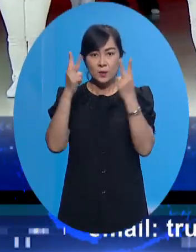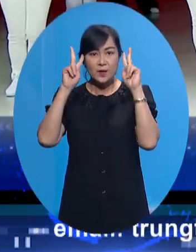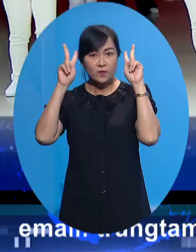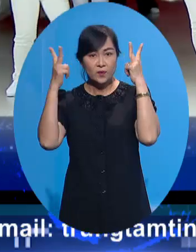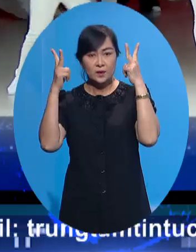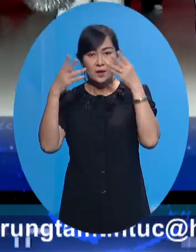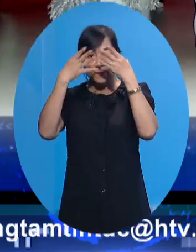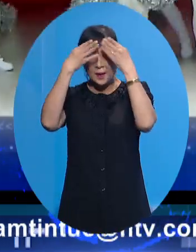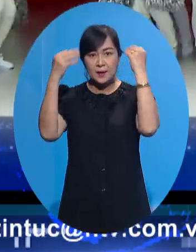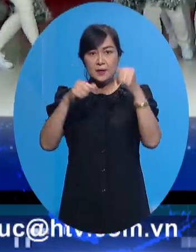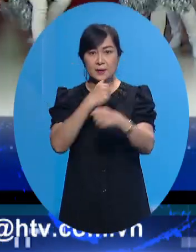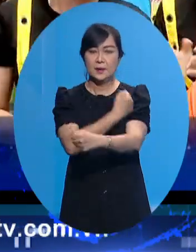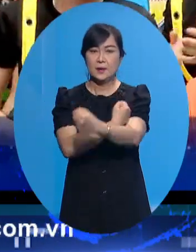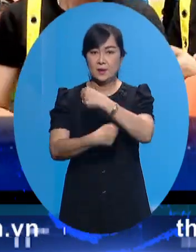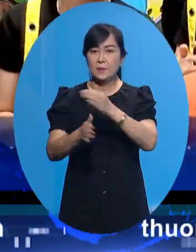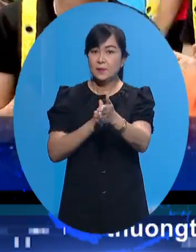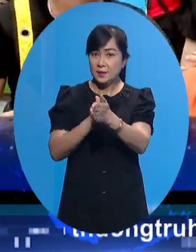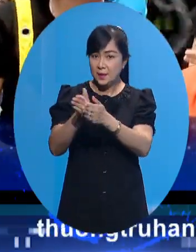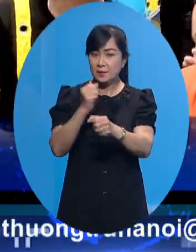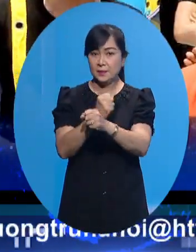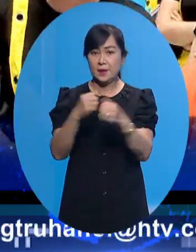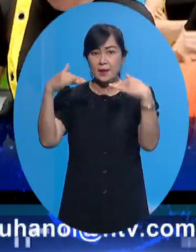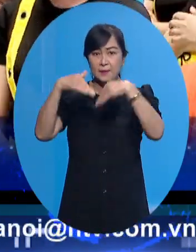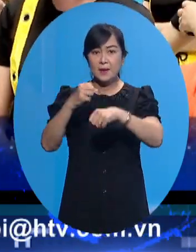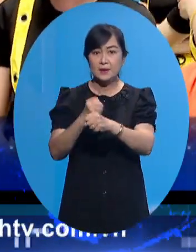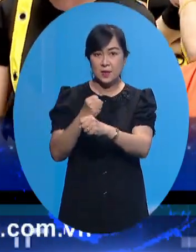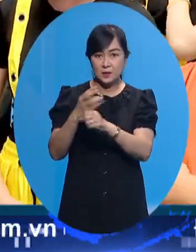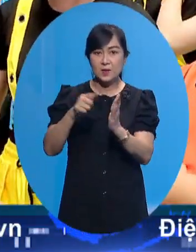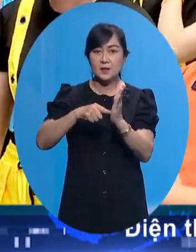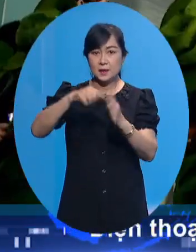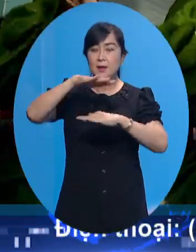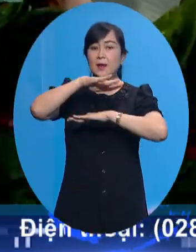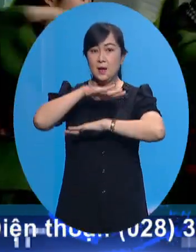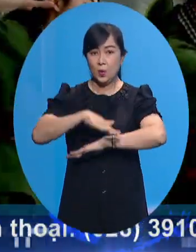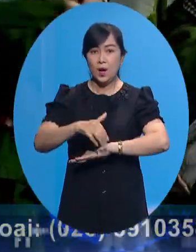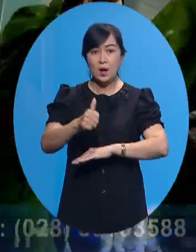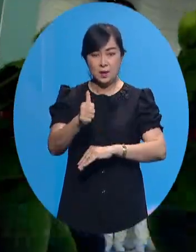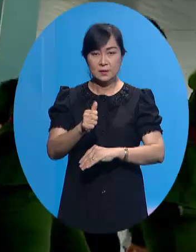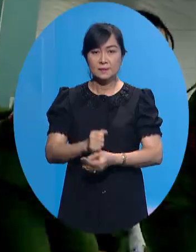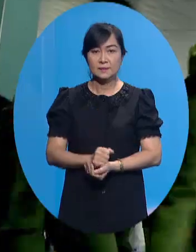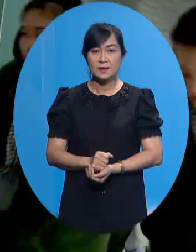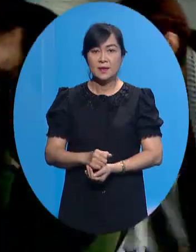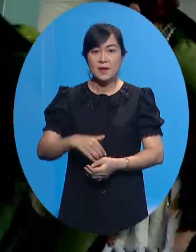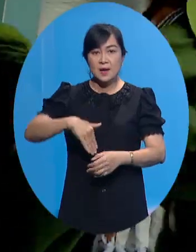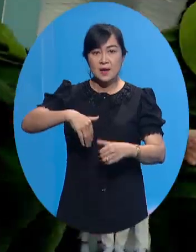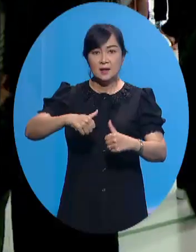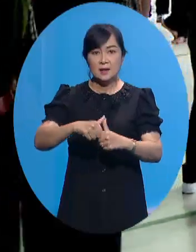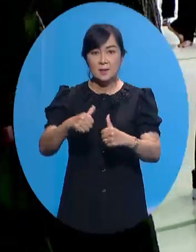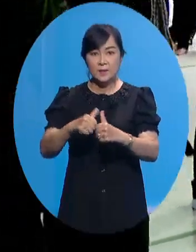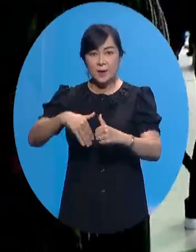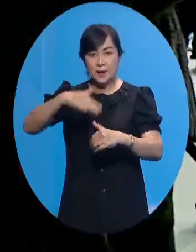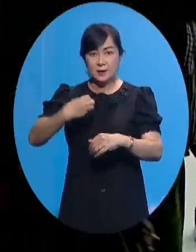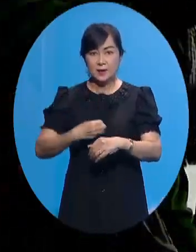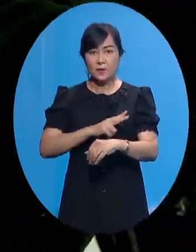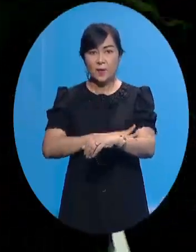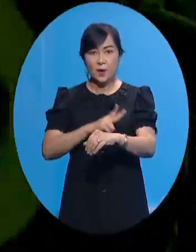tạo ra không khí vui tươi phấn khởi để người lao động tiếp tục làm việc tham gia sản xuất đạt chất lượng hiệu quả hơn qua đó cũng góp phần nâng